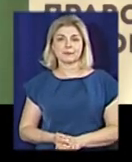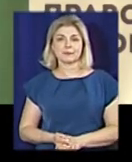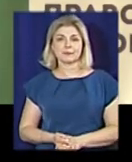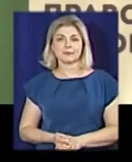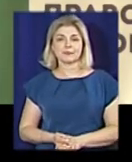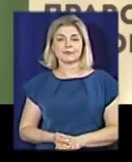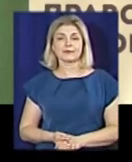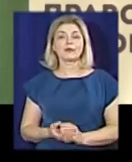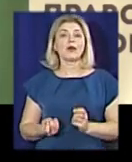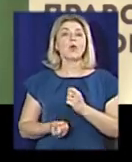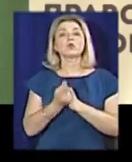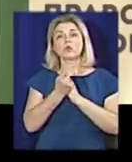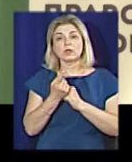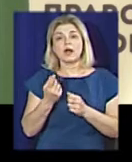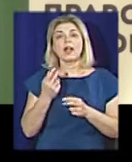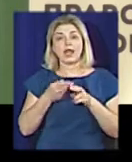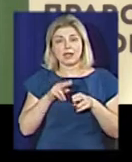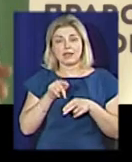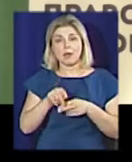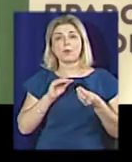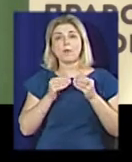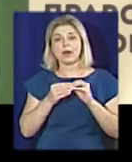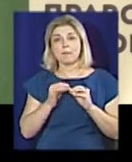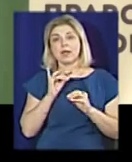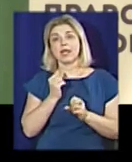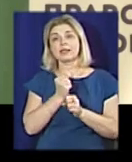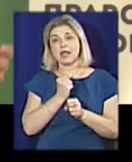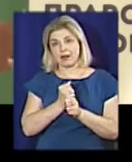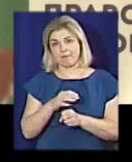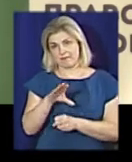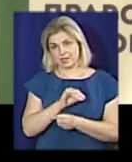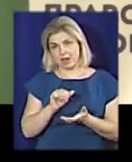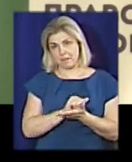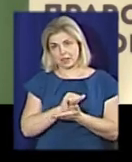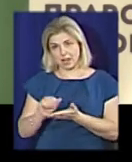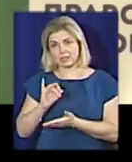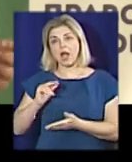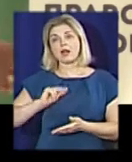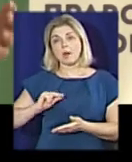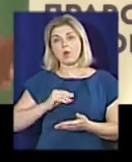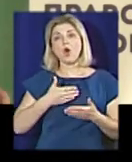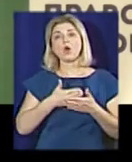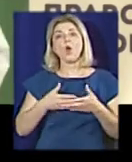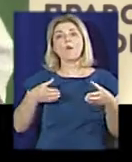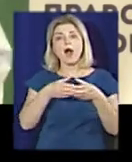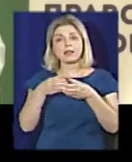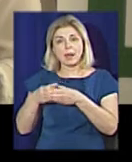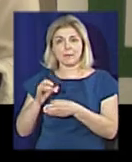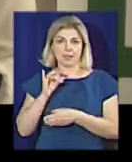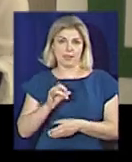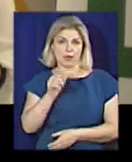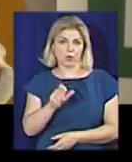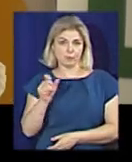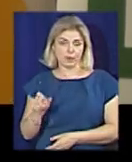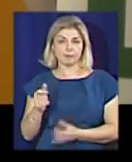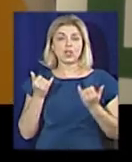з чого виникають ці проблеми, тому що систематично, і розробляємо ці матеріали. І потім працюємо з громадами і працюємо з клієнтами.